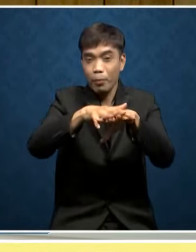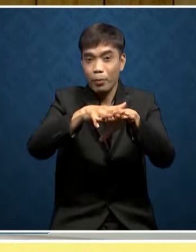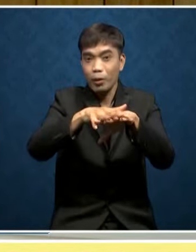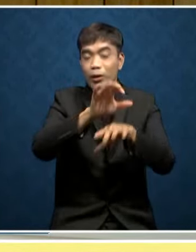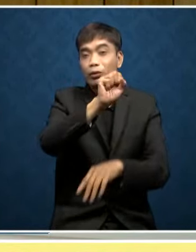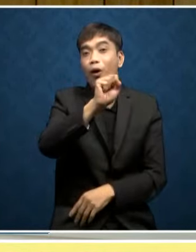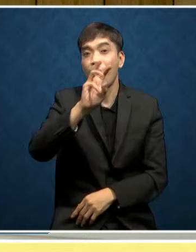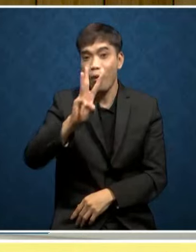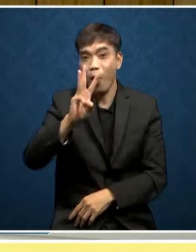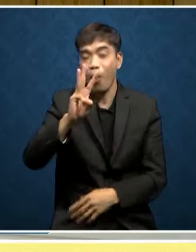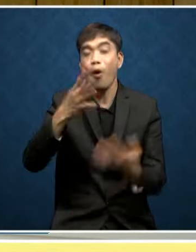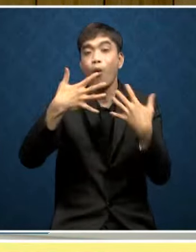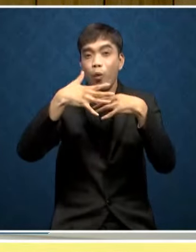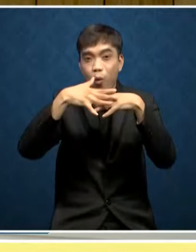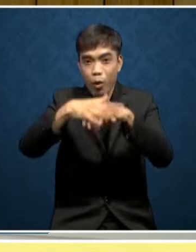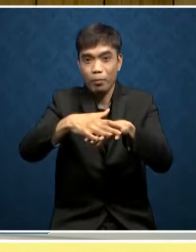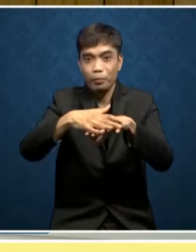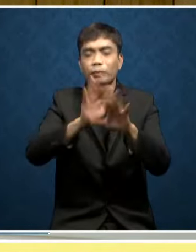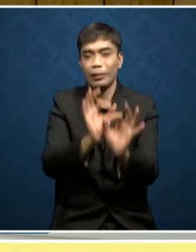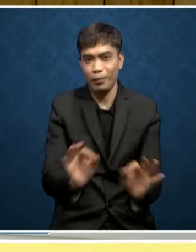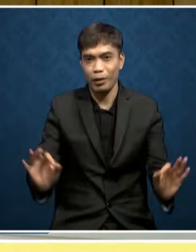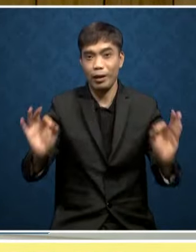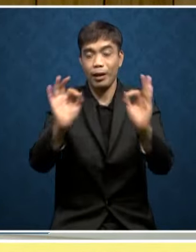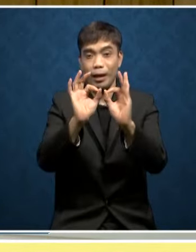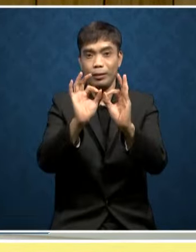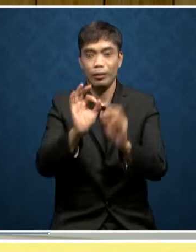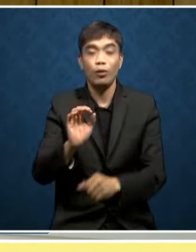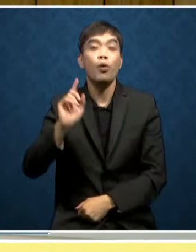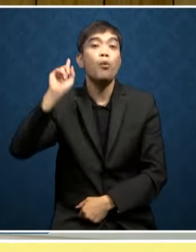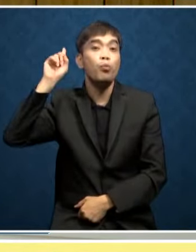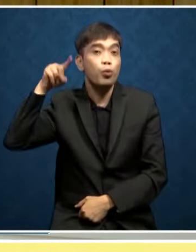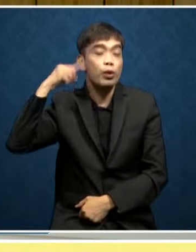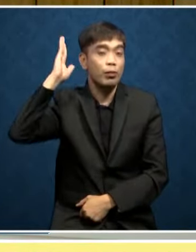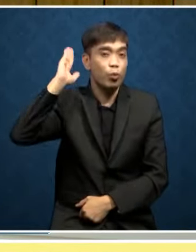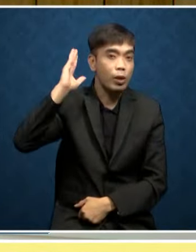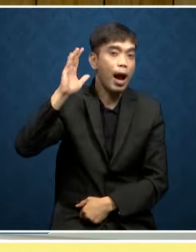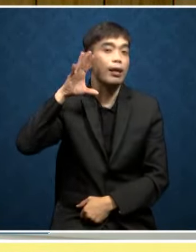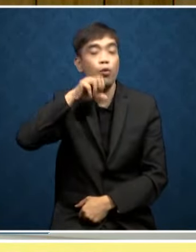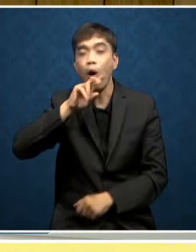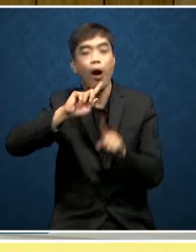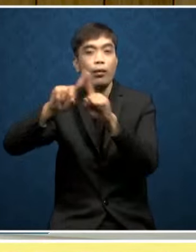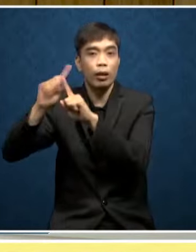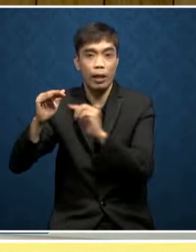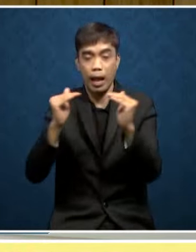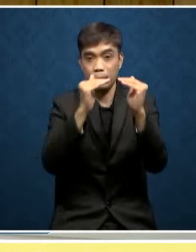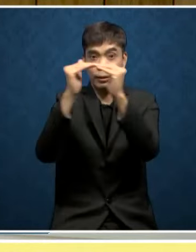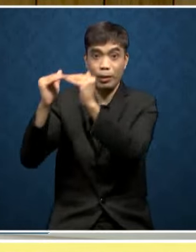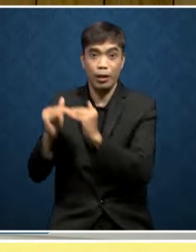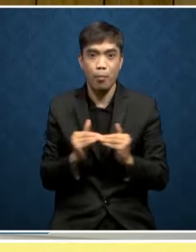อีกท่านประธานคะความเสมอภาคทางเพศเป็นเรื่องสำคัญในการพัฒนาสังคมและการเมืองของประเท